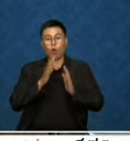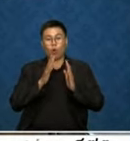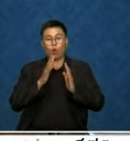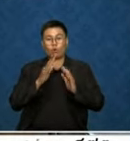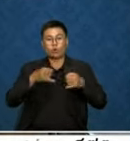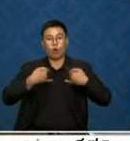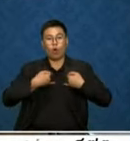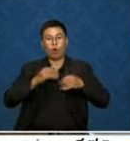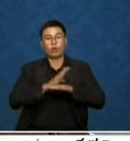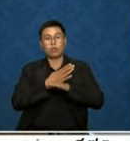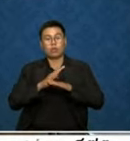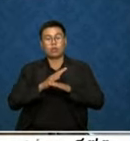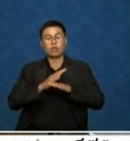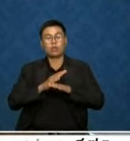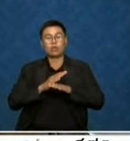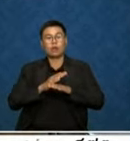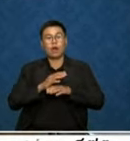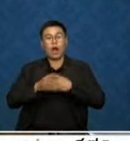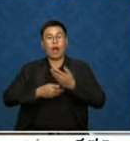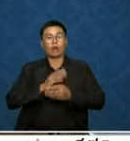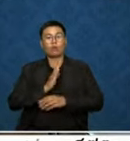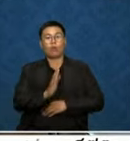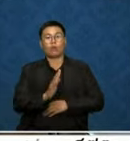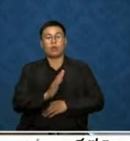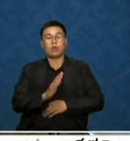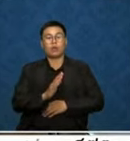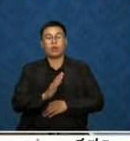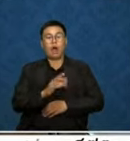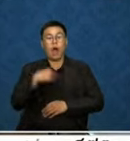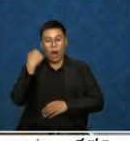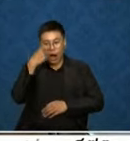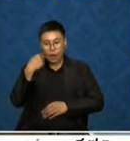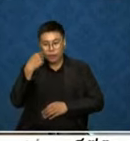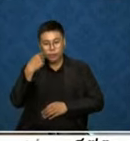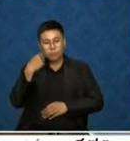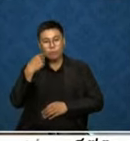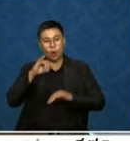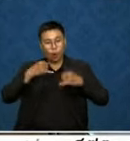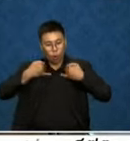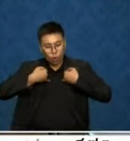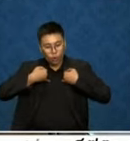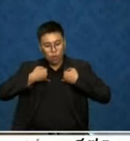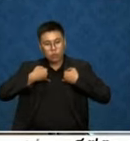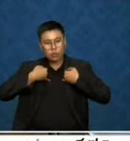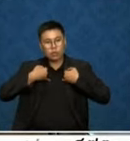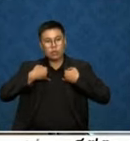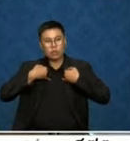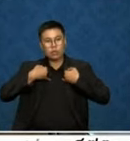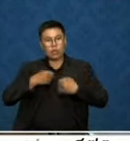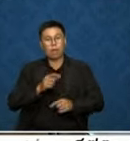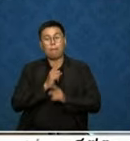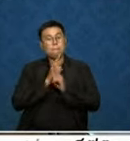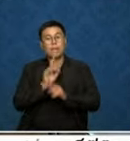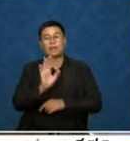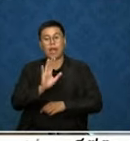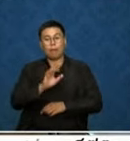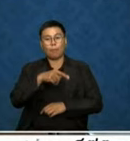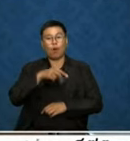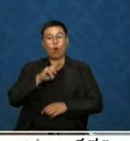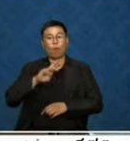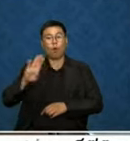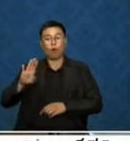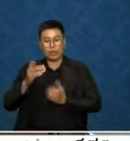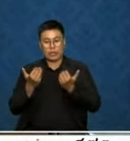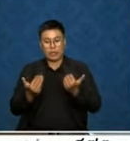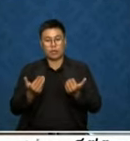อบธุรกิจขายตรงหรือผู้ประกอบธุรกิจตลาดแบบตรงรายใดประกอบธุรกิจไม่เป็นไปตามพระราชบัญญัตินี้ให้